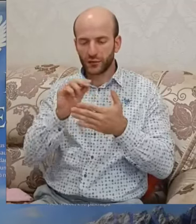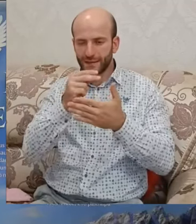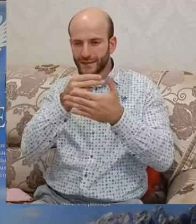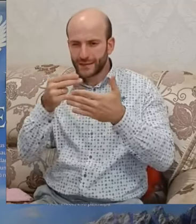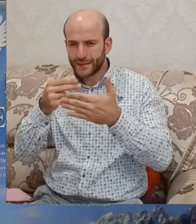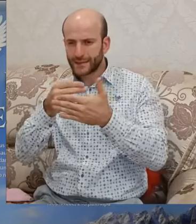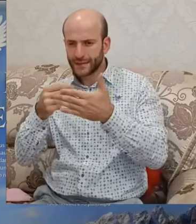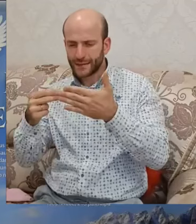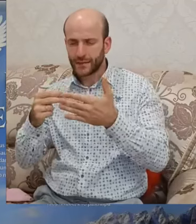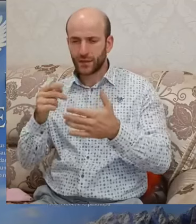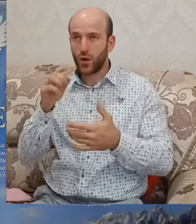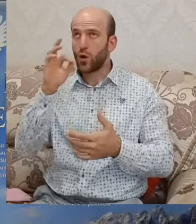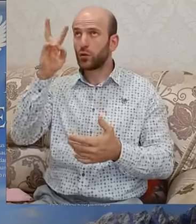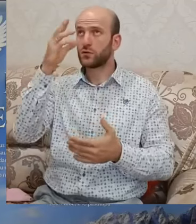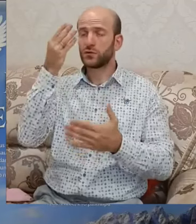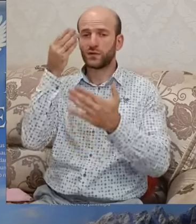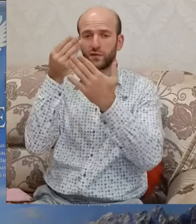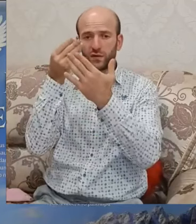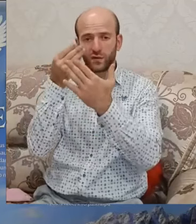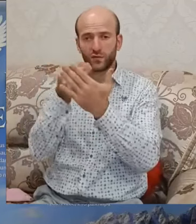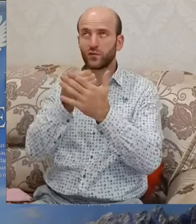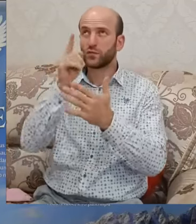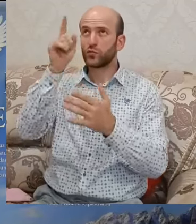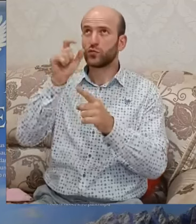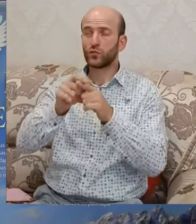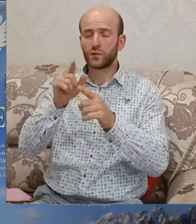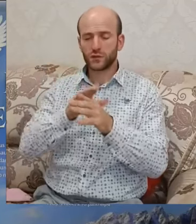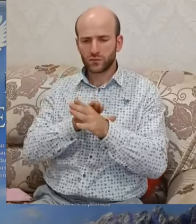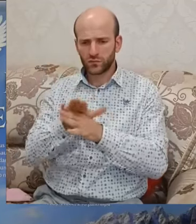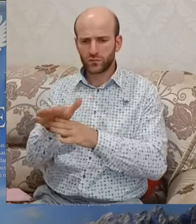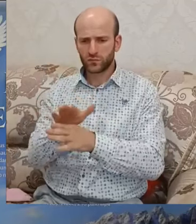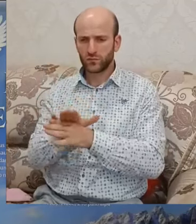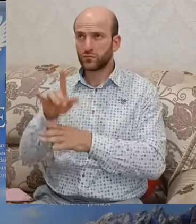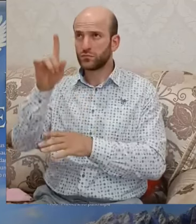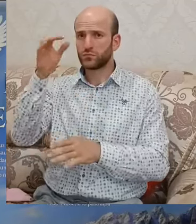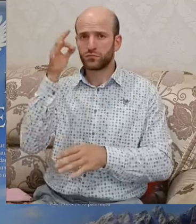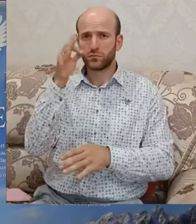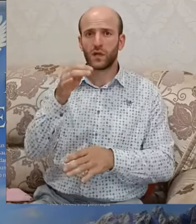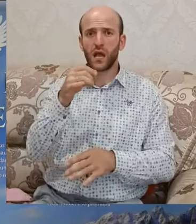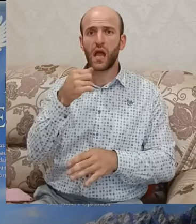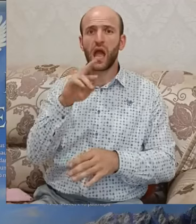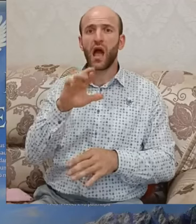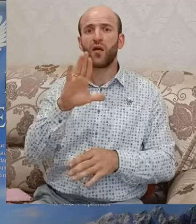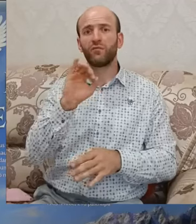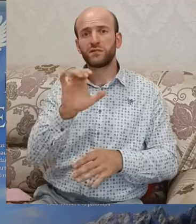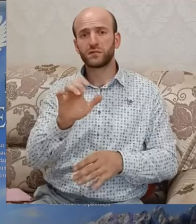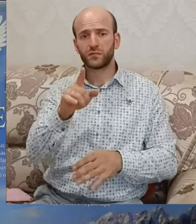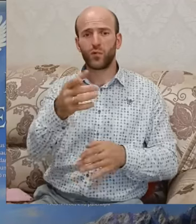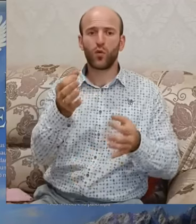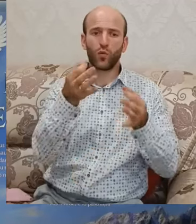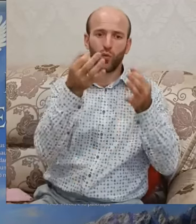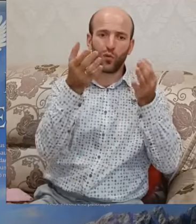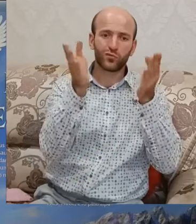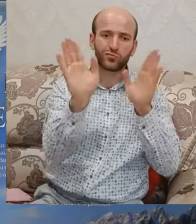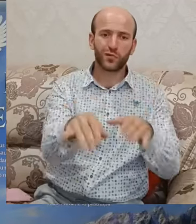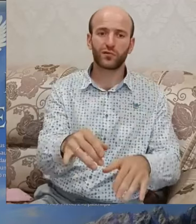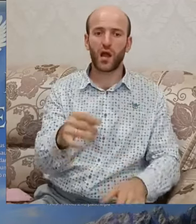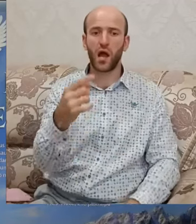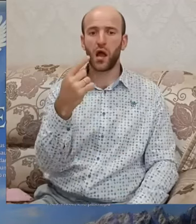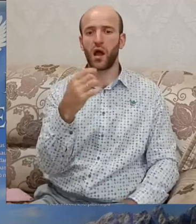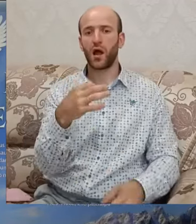Jis pasakė, aš nepaliksiu jūsų vienų. Aš atsiųsiu jums godėją. Ar jis to